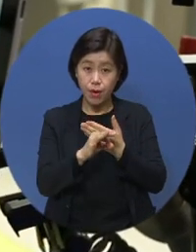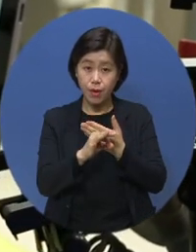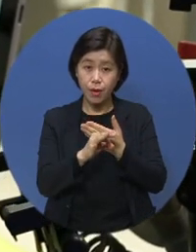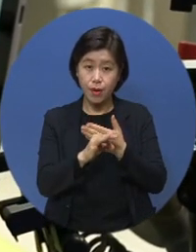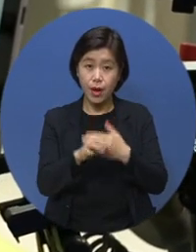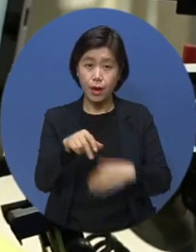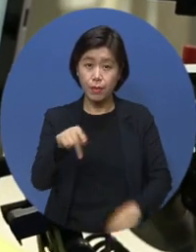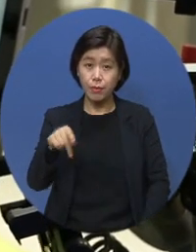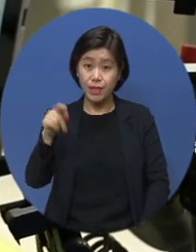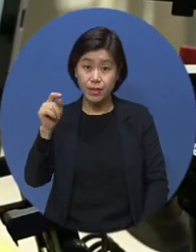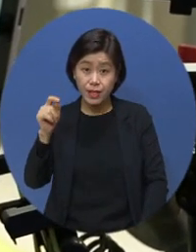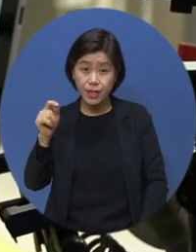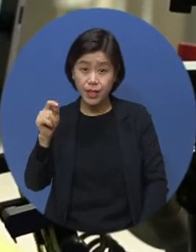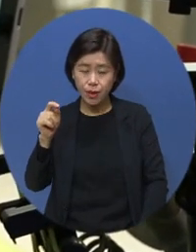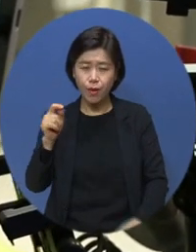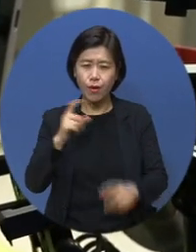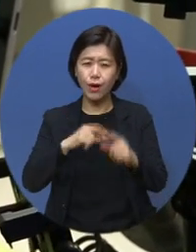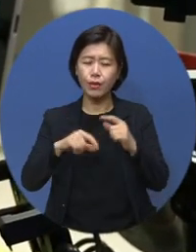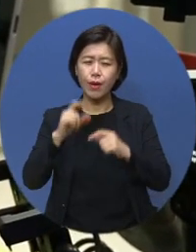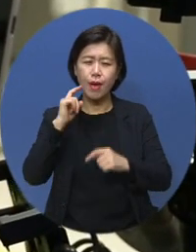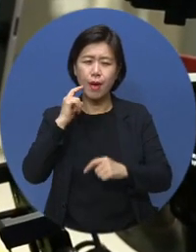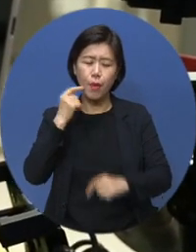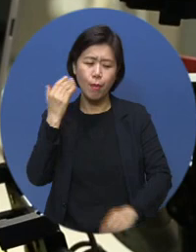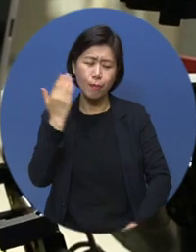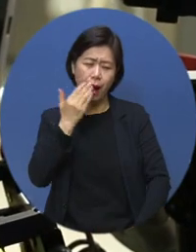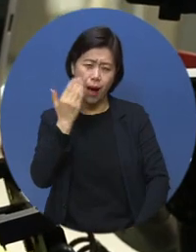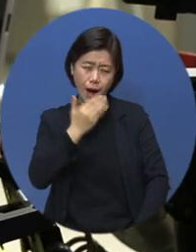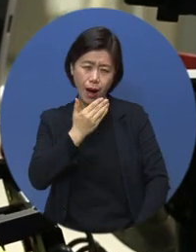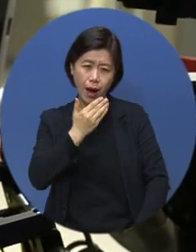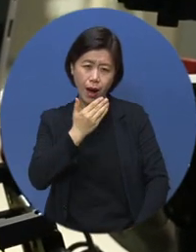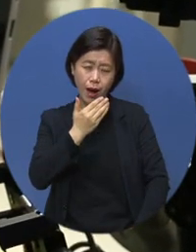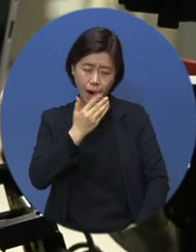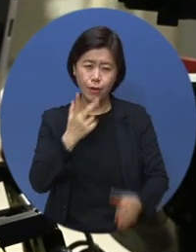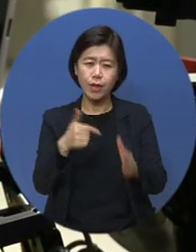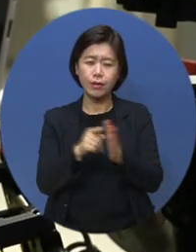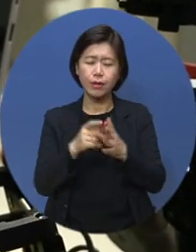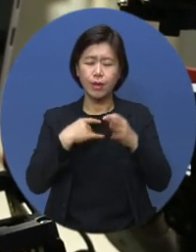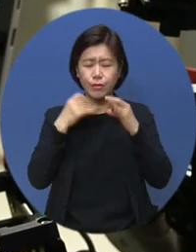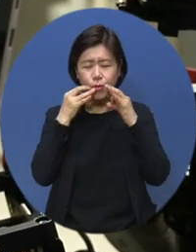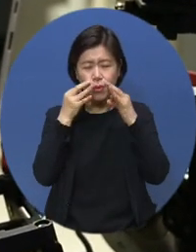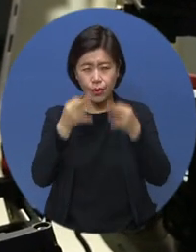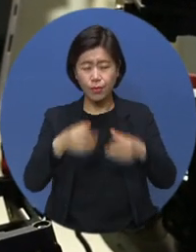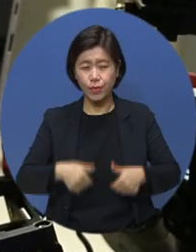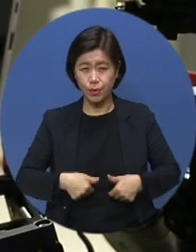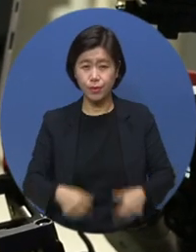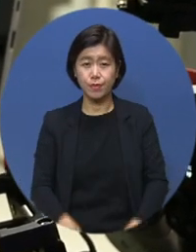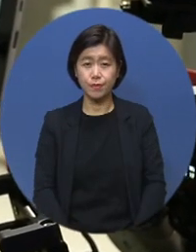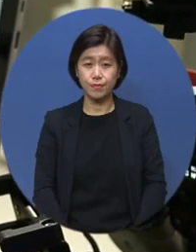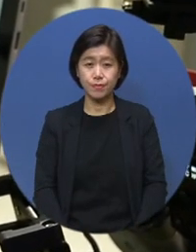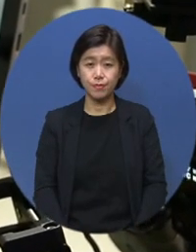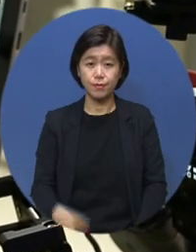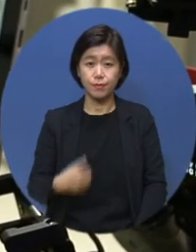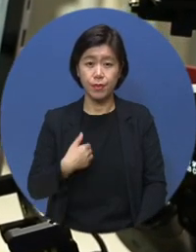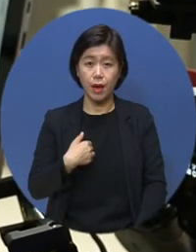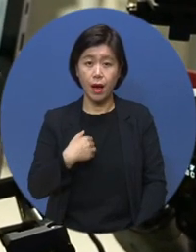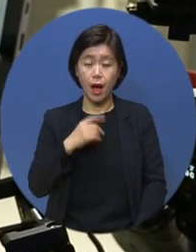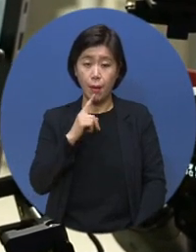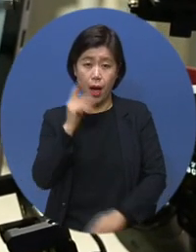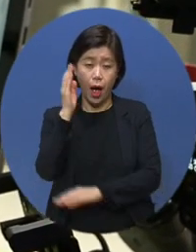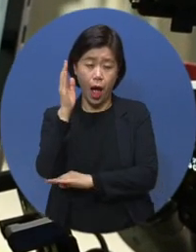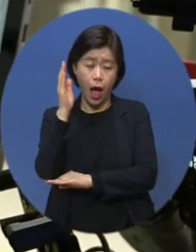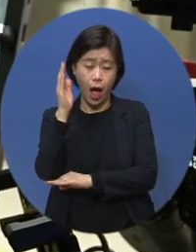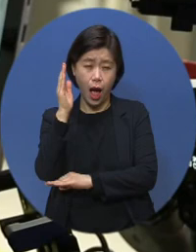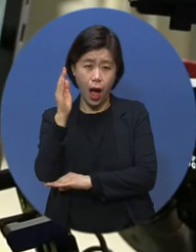조금 더 예뻐 보일 것 같고 깔끔해 보일 것 같고 그리고 제가 강사로 말을 잘 못하더라도